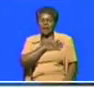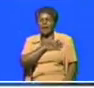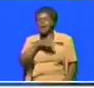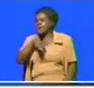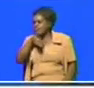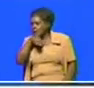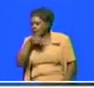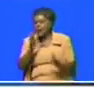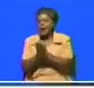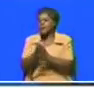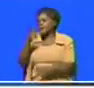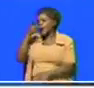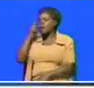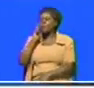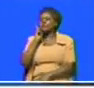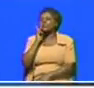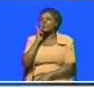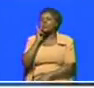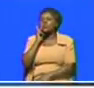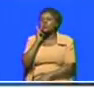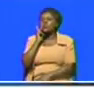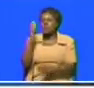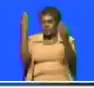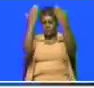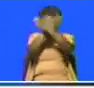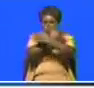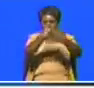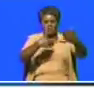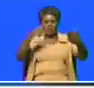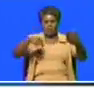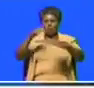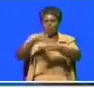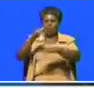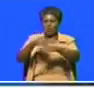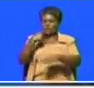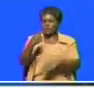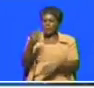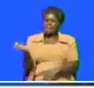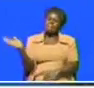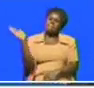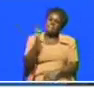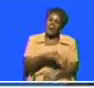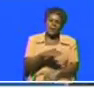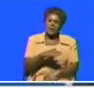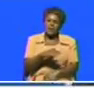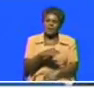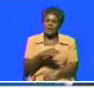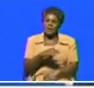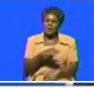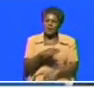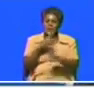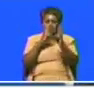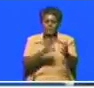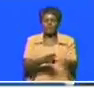Raila Odinga na Kalonzo Musyoka. Usiku wa kuamkia leo waliitwa na kuambiwa kwamba warudi katika sehemu ambayo walikuwa